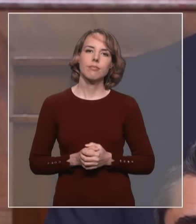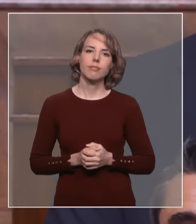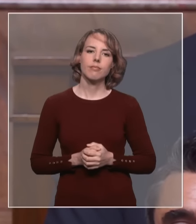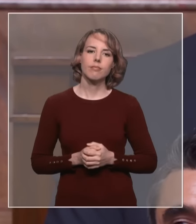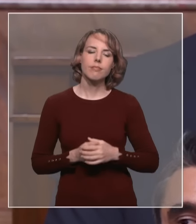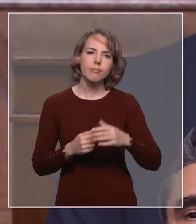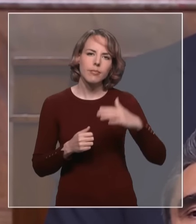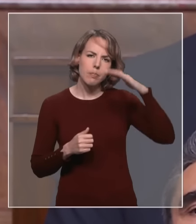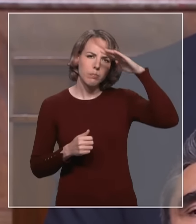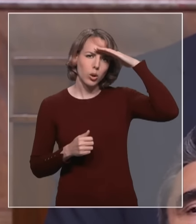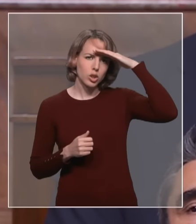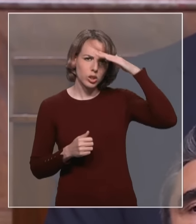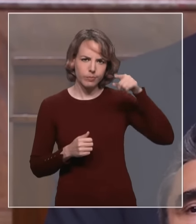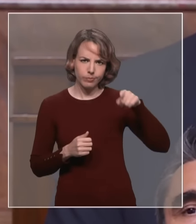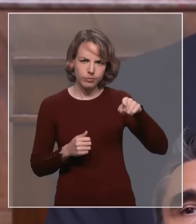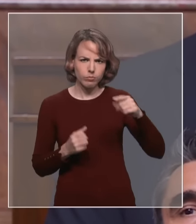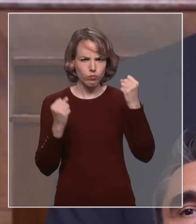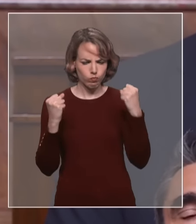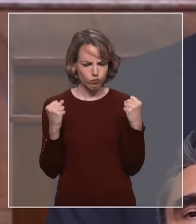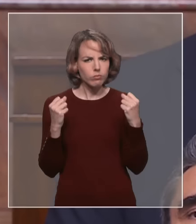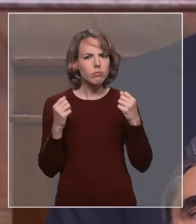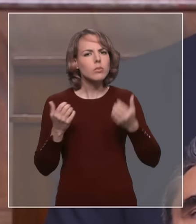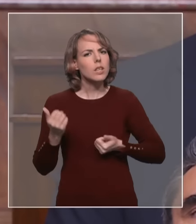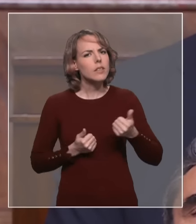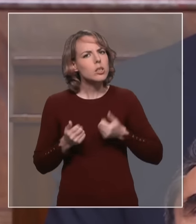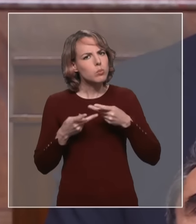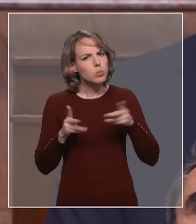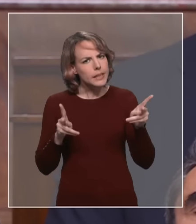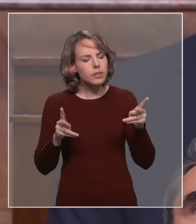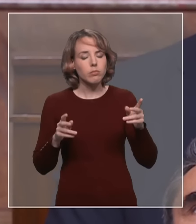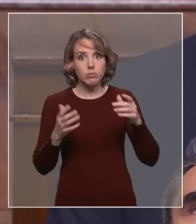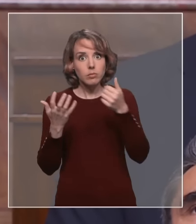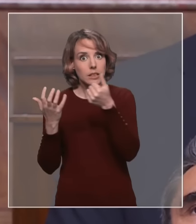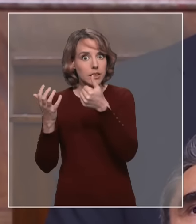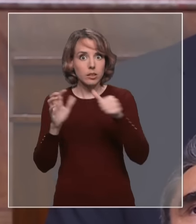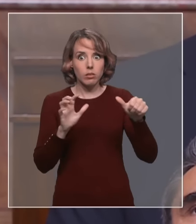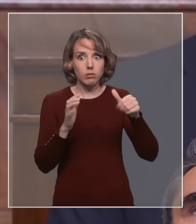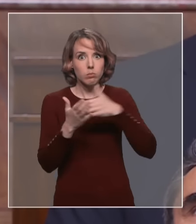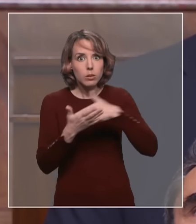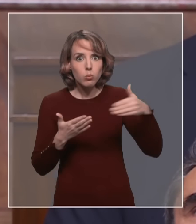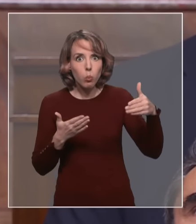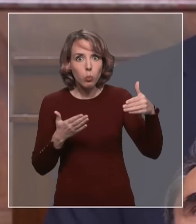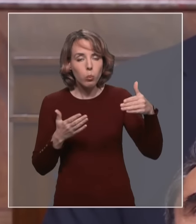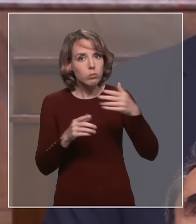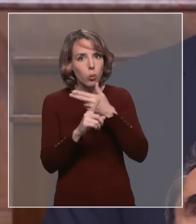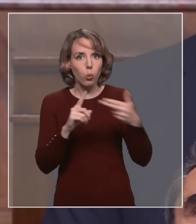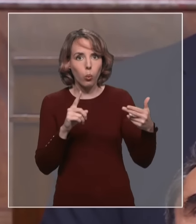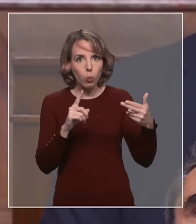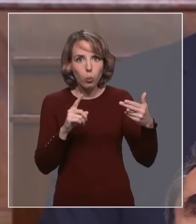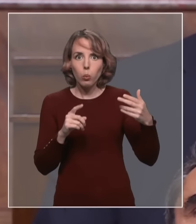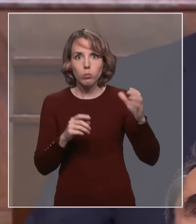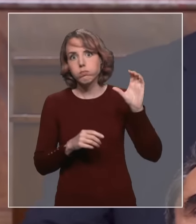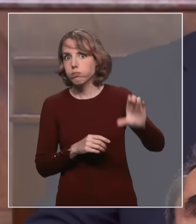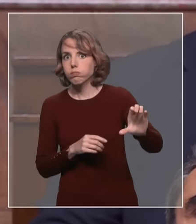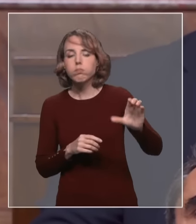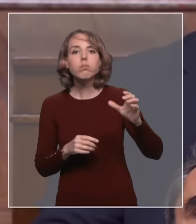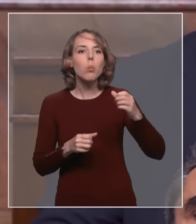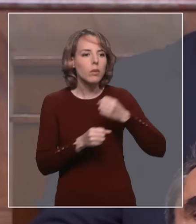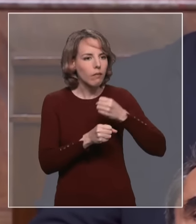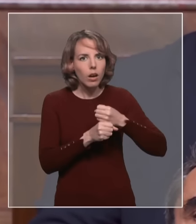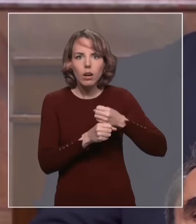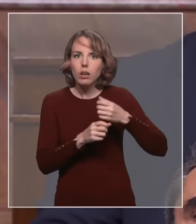Poste, pilier de notre service public, reçoit chaque année près de 600 millions d'euros pour assurer des missions essentielles.